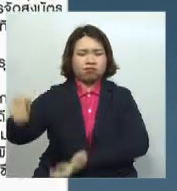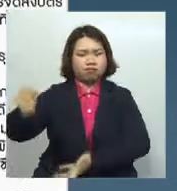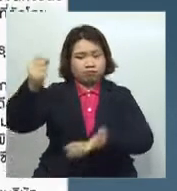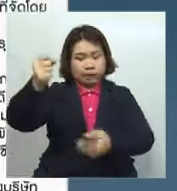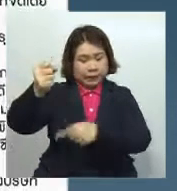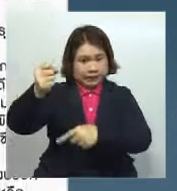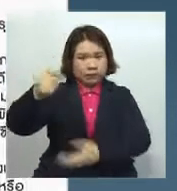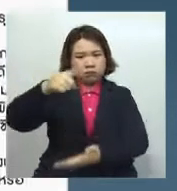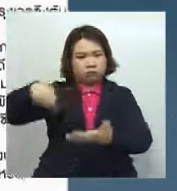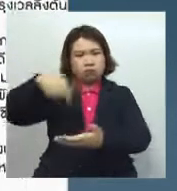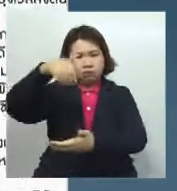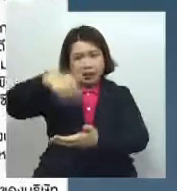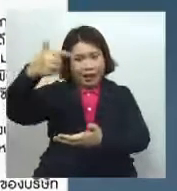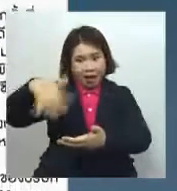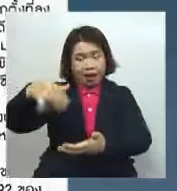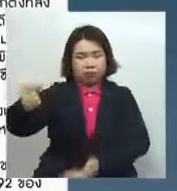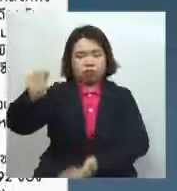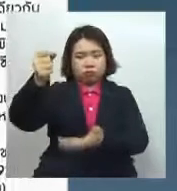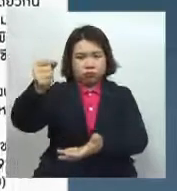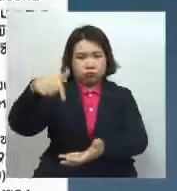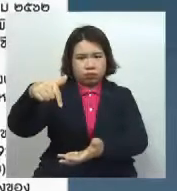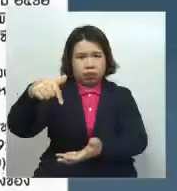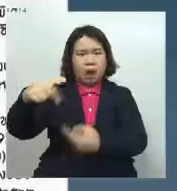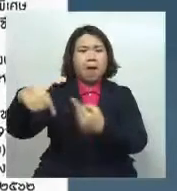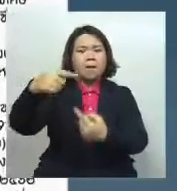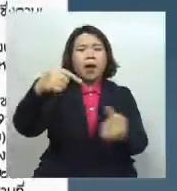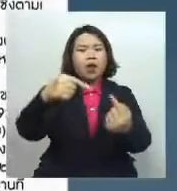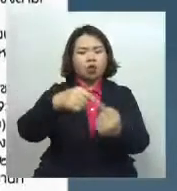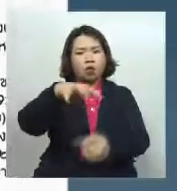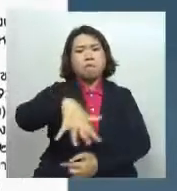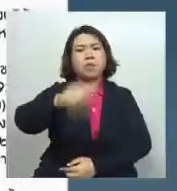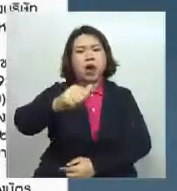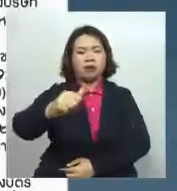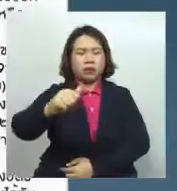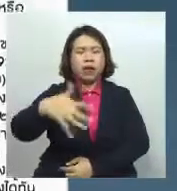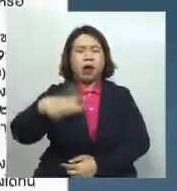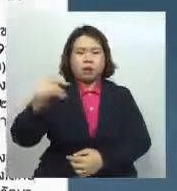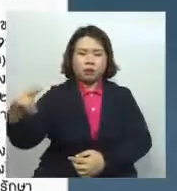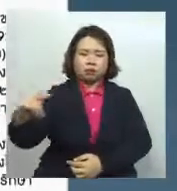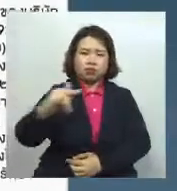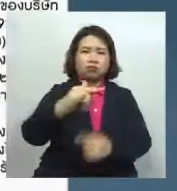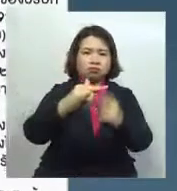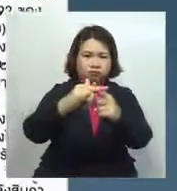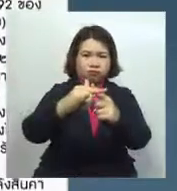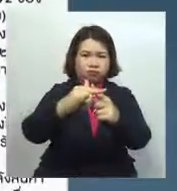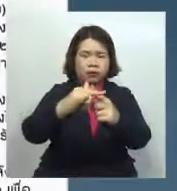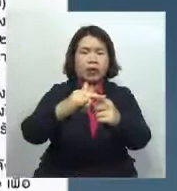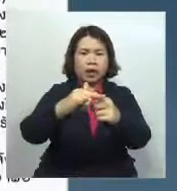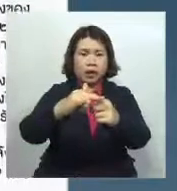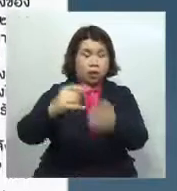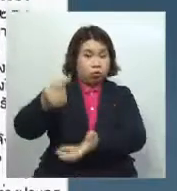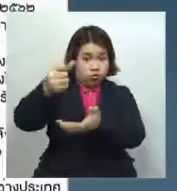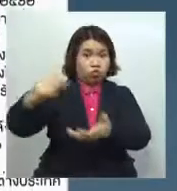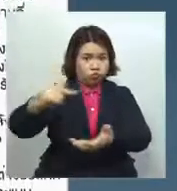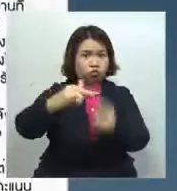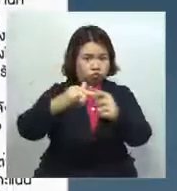ษบัจุบัรเลือกตั้งที่ลงคะแนนแล้วจากกรุเวลืต้านไปยนาคอนโ๊แลนด์โยสายการบินแอร์ New Zealandซึงถุง